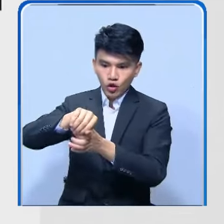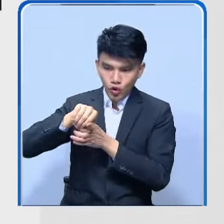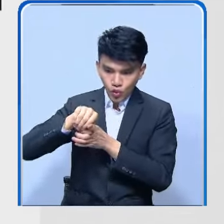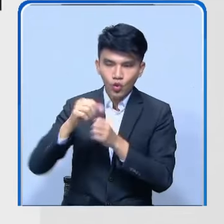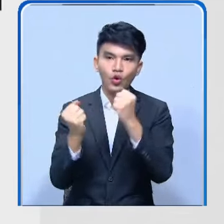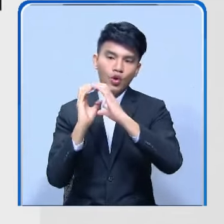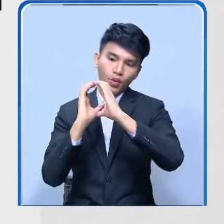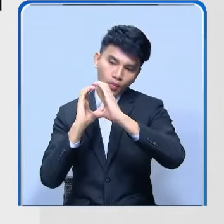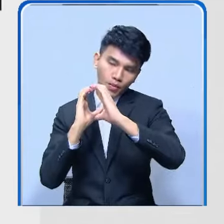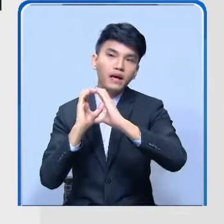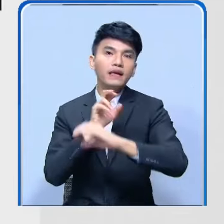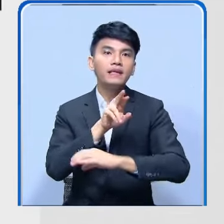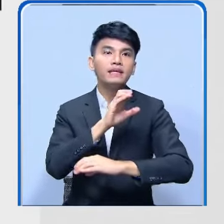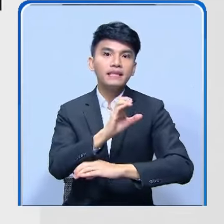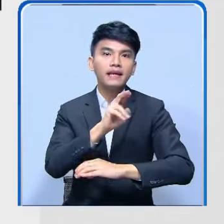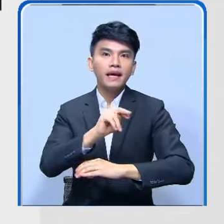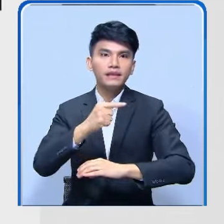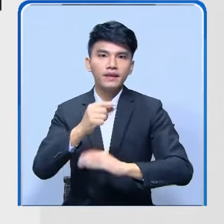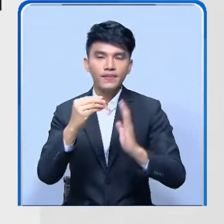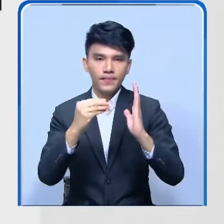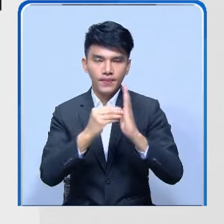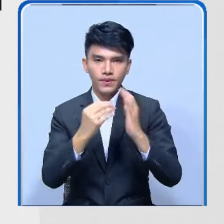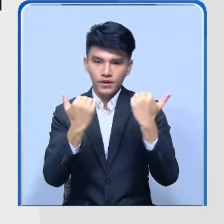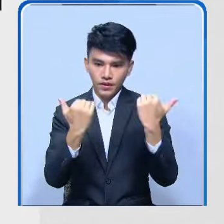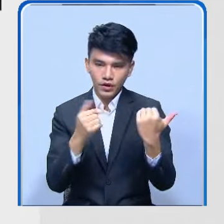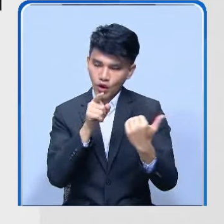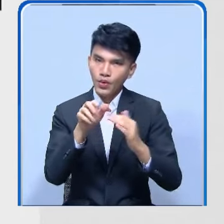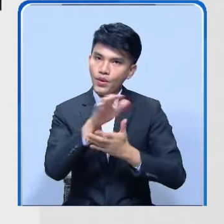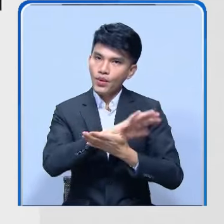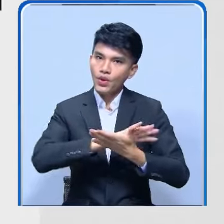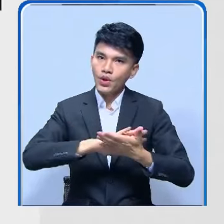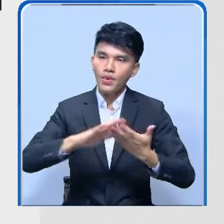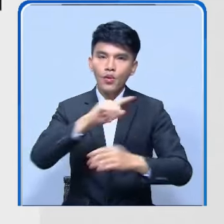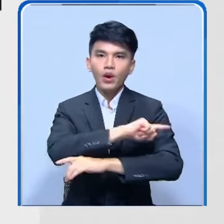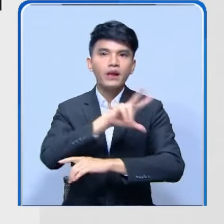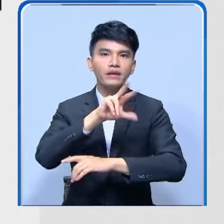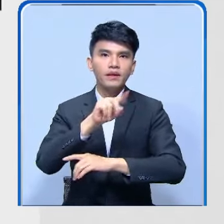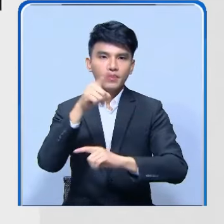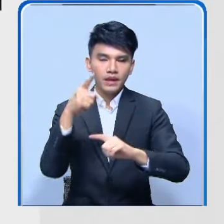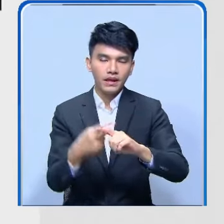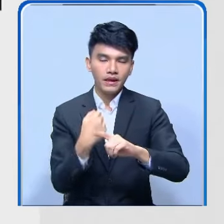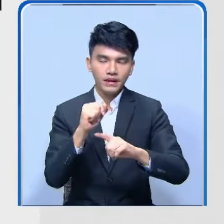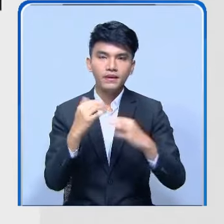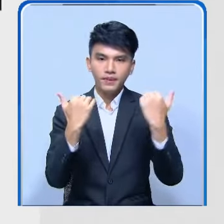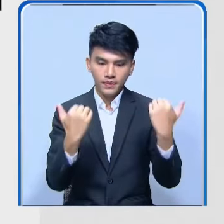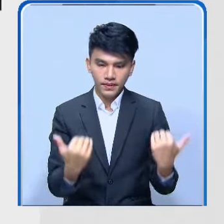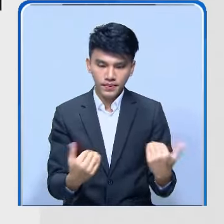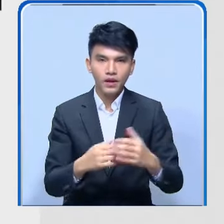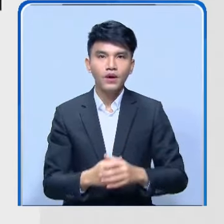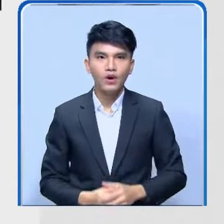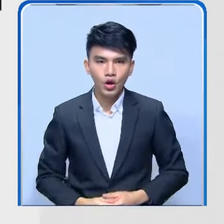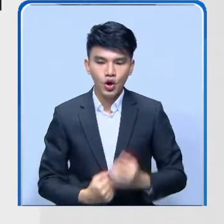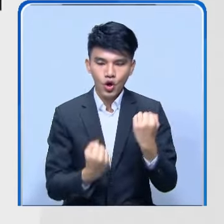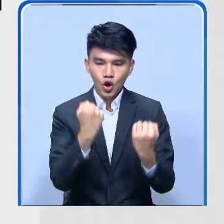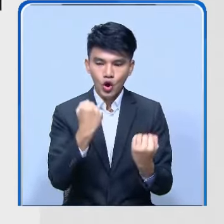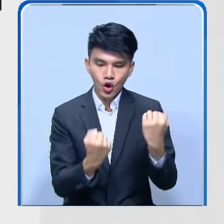ประจำทาง CNG เฉพาะในกทม.อันนี้ต้องตรวจให้เสร็จ31ตุลาคมนี้ภายในเดือนนี้นะคะ 2. รถโดยสารประจำทาง